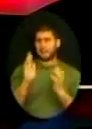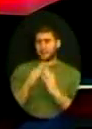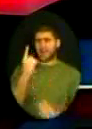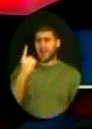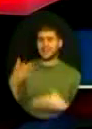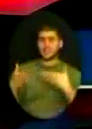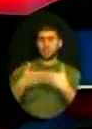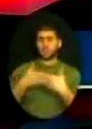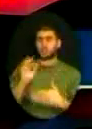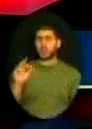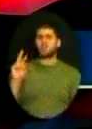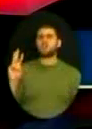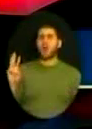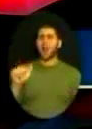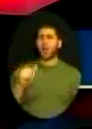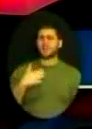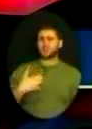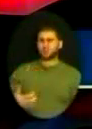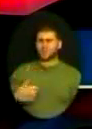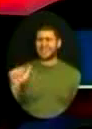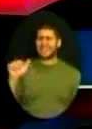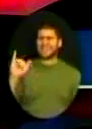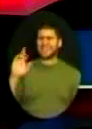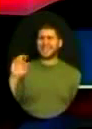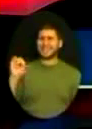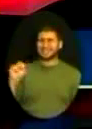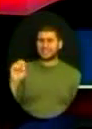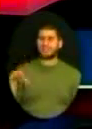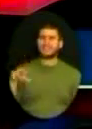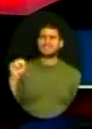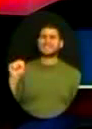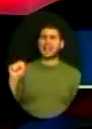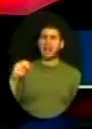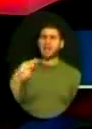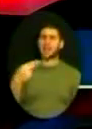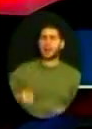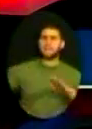היא רעייתו של שאול אלוביץ', איריס אלוביץ', וסטלה הנדלר,